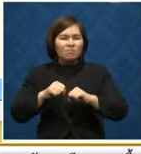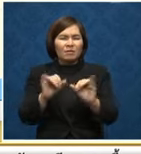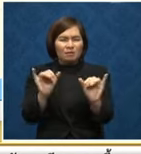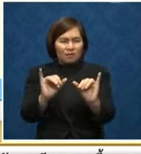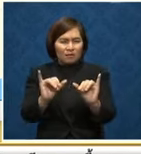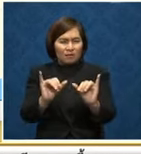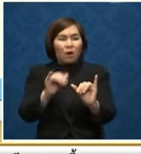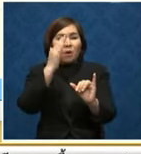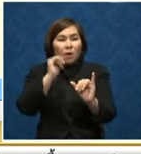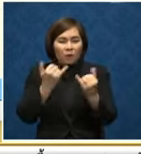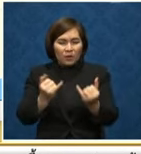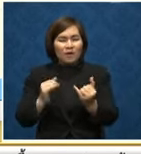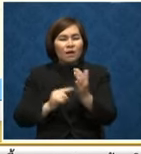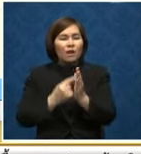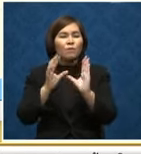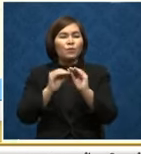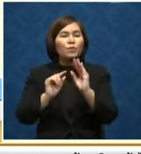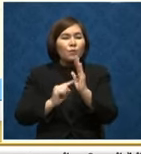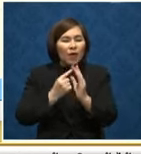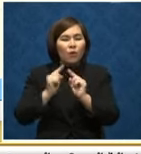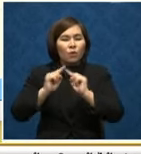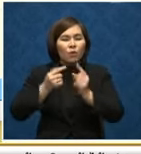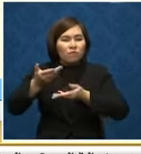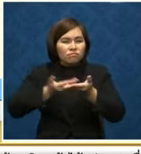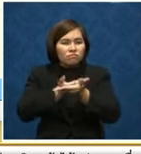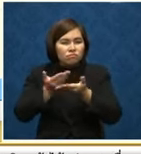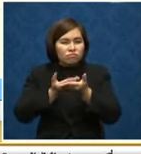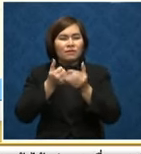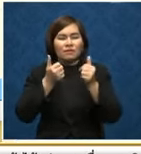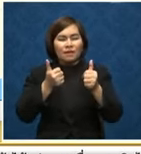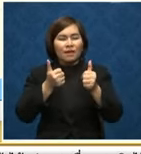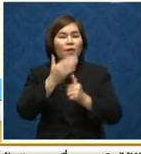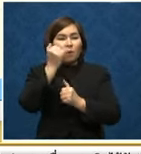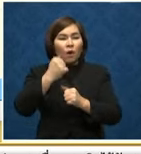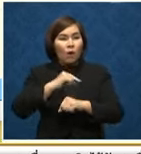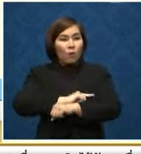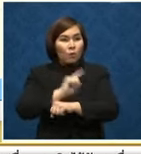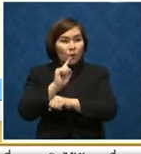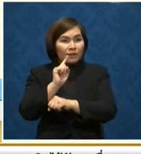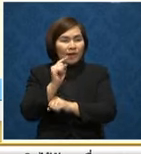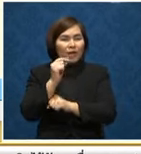ครับมันหารือกันได้นะครับท่านได้เสนอในเรื่องของกรอบวันมา